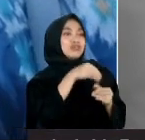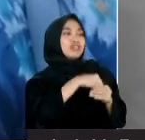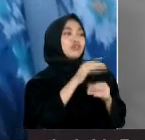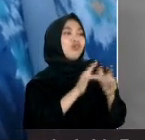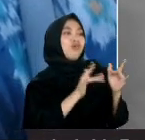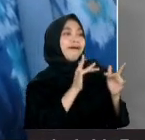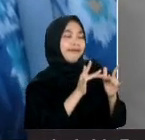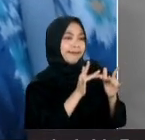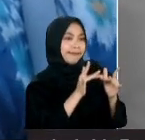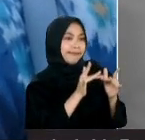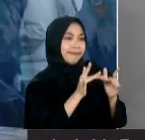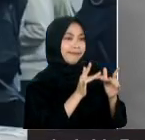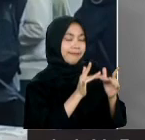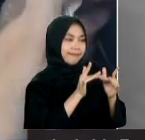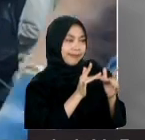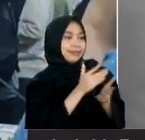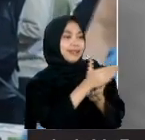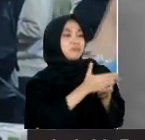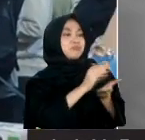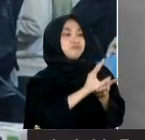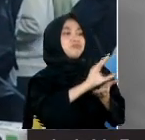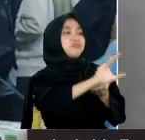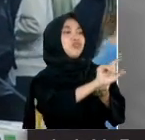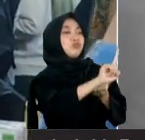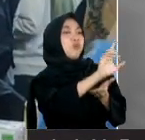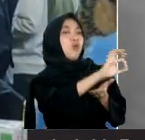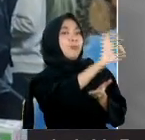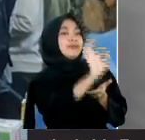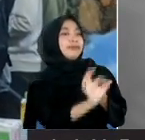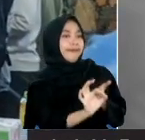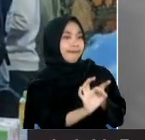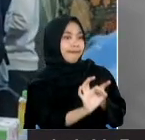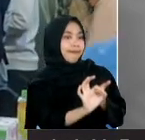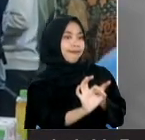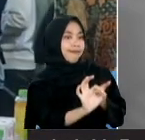online dengan bagi hasil 10%, kemudian